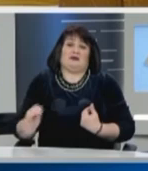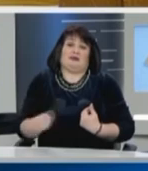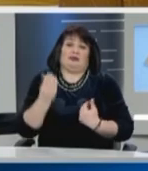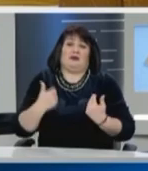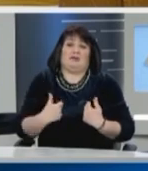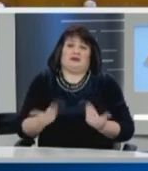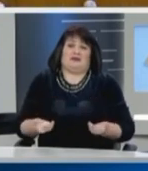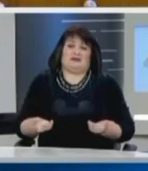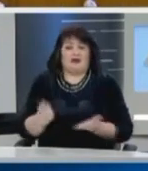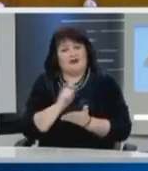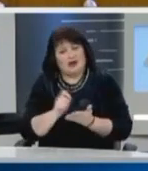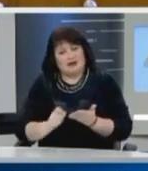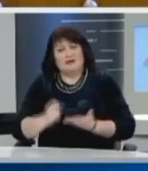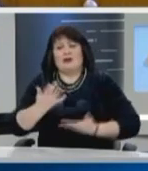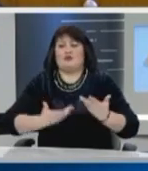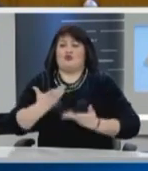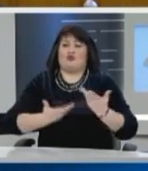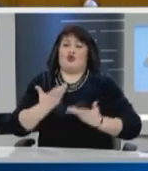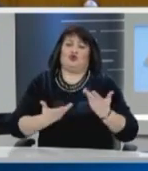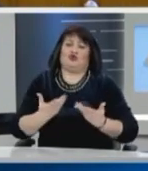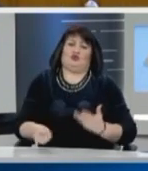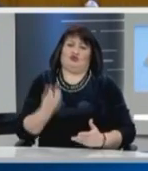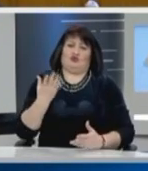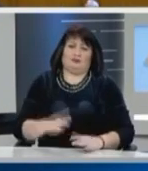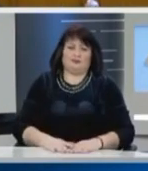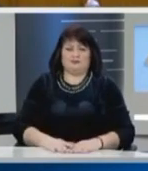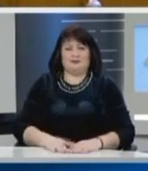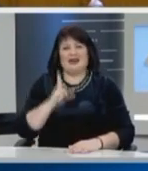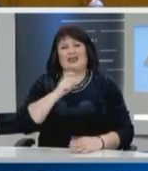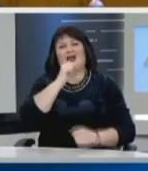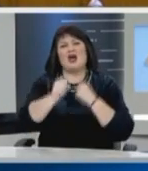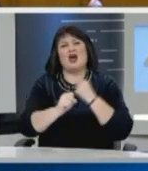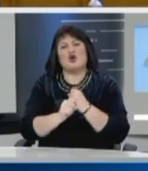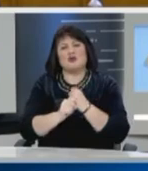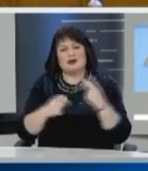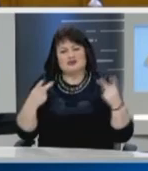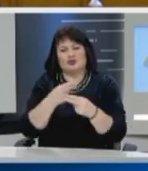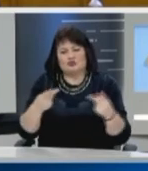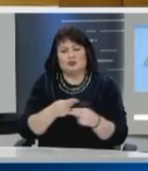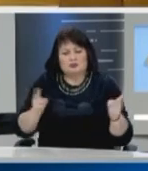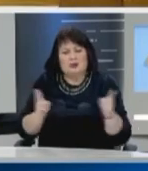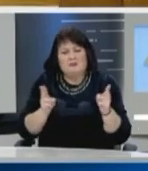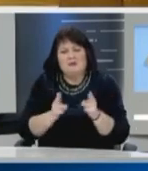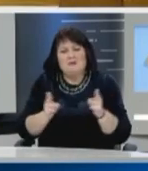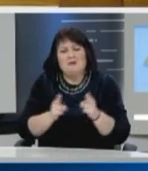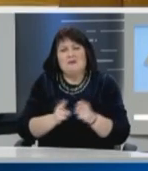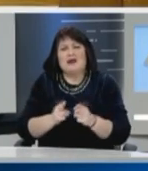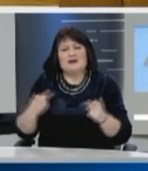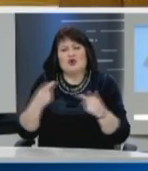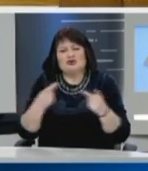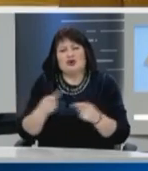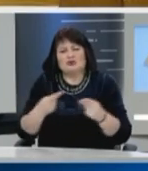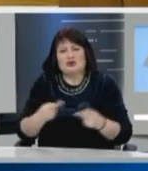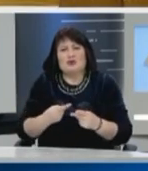τόπου. Ένας προϋπολογισμός που μετά από μια δεκαετία συρρήκνωσης και περικοπών προχώρησε